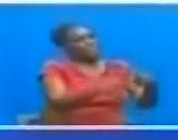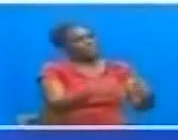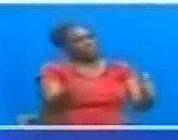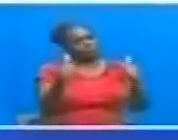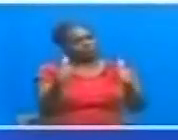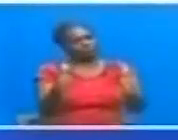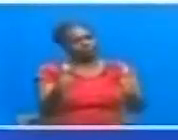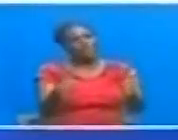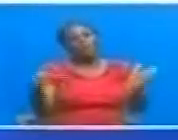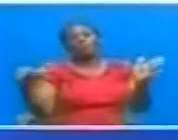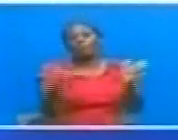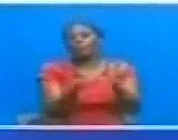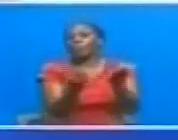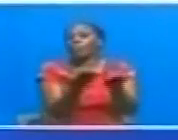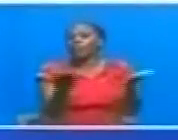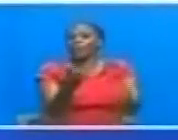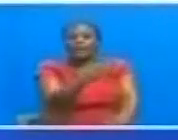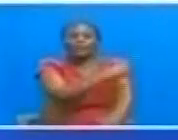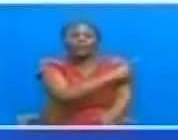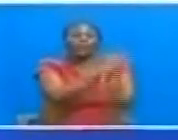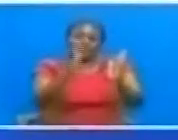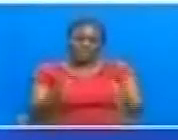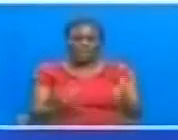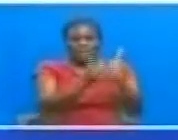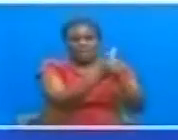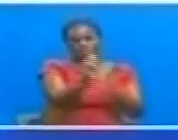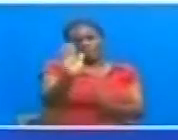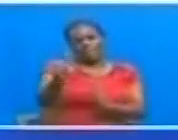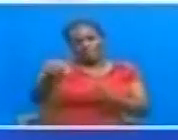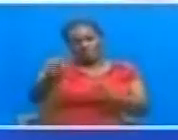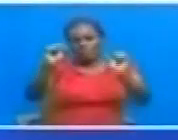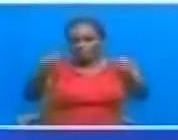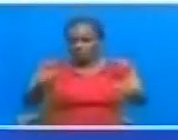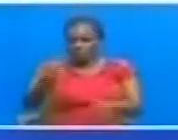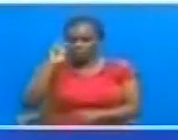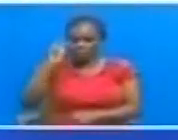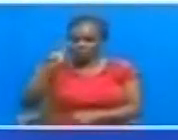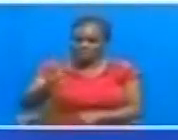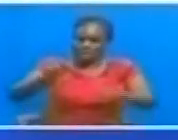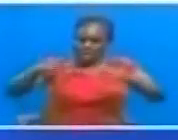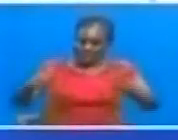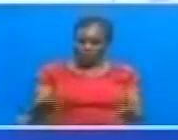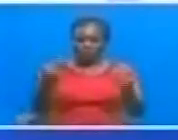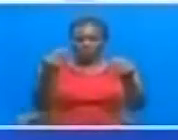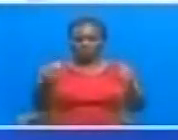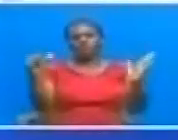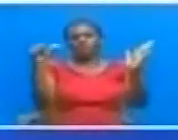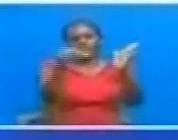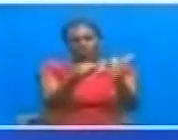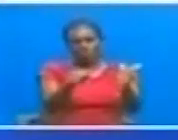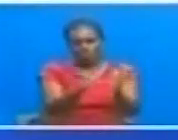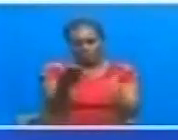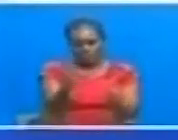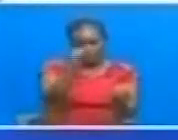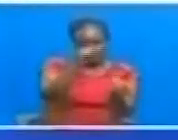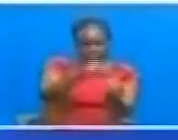zile. Kwa hivyo tatizo liko katika madaktari na ujuzi wao. Wao ndio wanaweza kutazama namna ya kuangalia hata wale watu wanaenda kupima